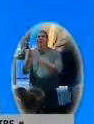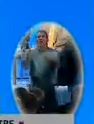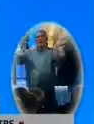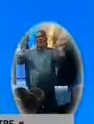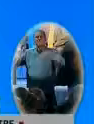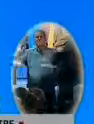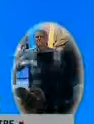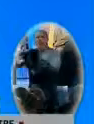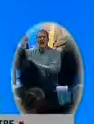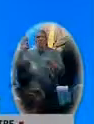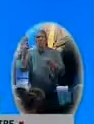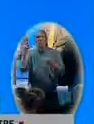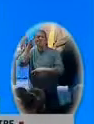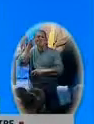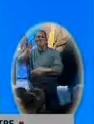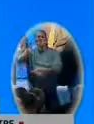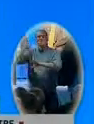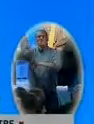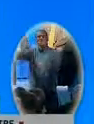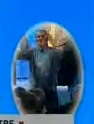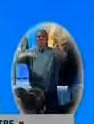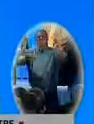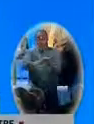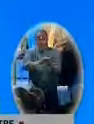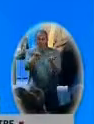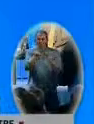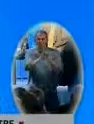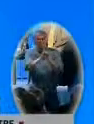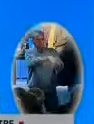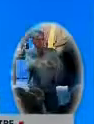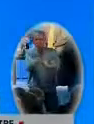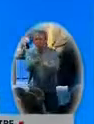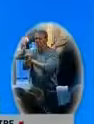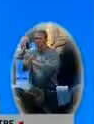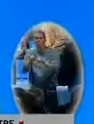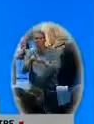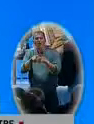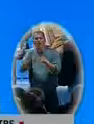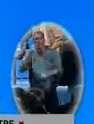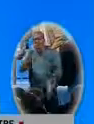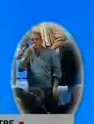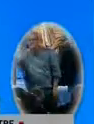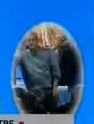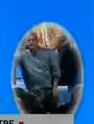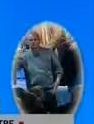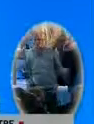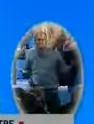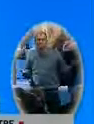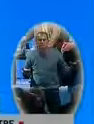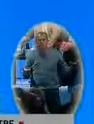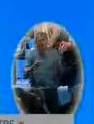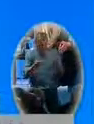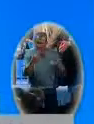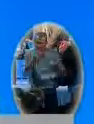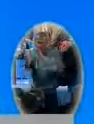sorte d'équivalent du cynisme absolu quand cela ne vaut pas autant que fascisme. Voici venu le temps où les